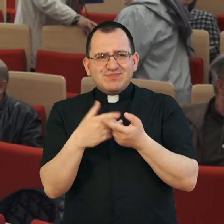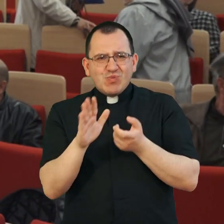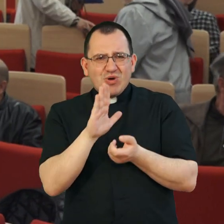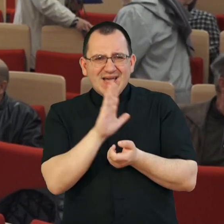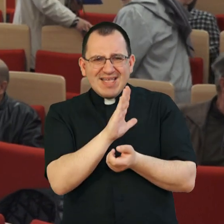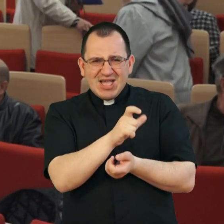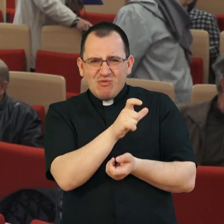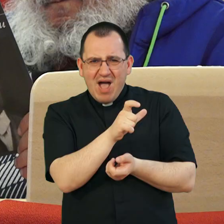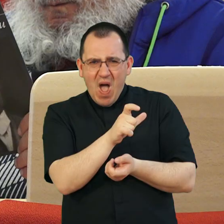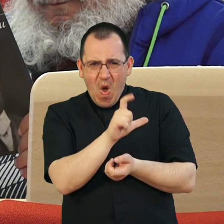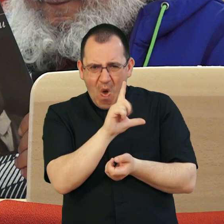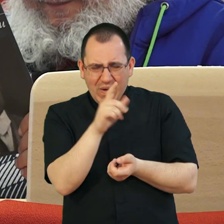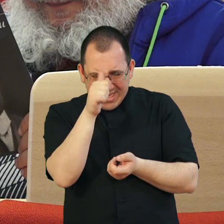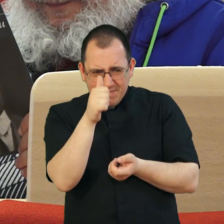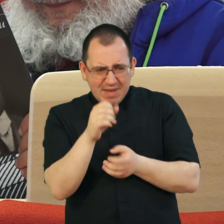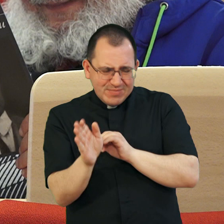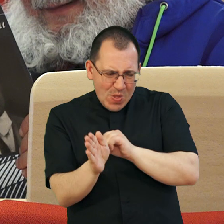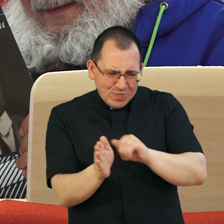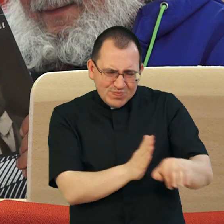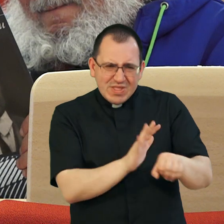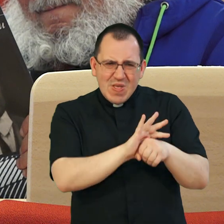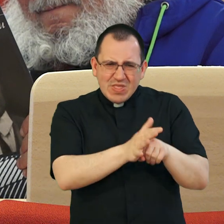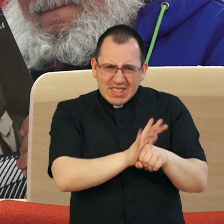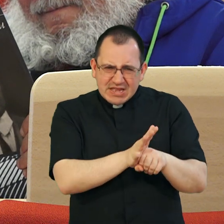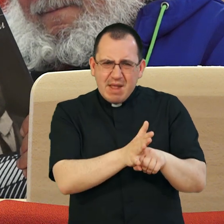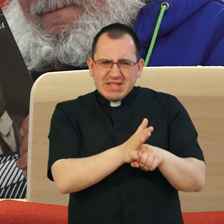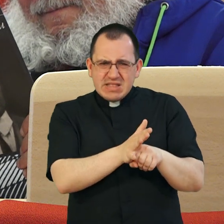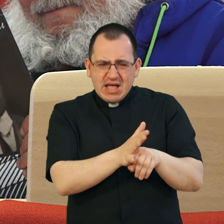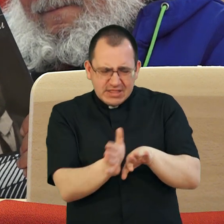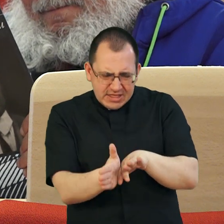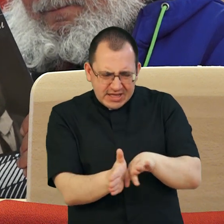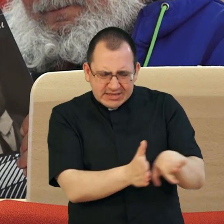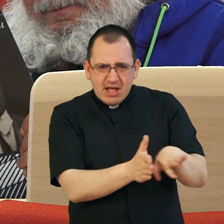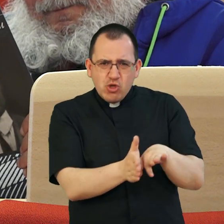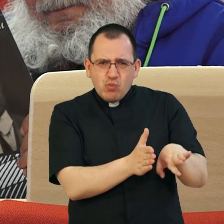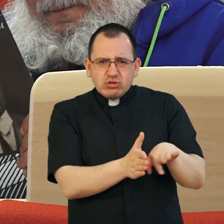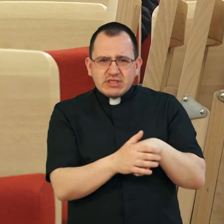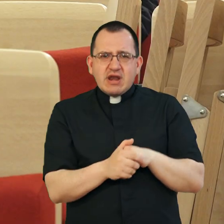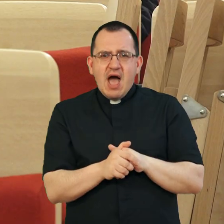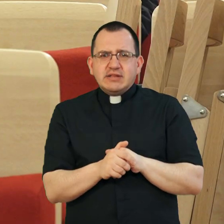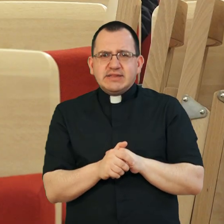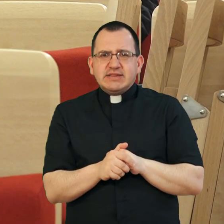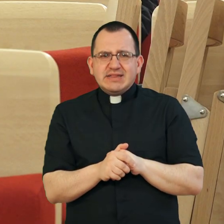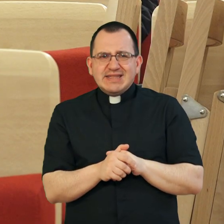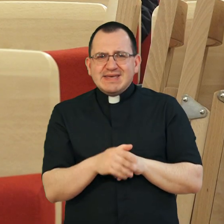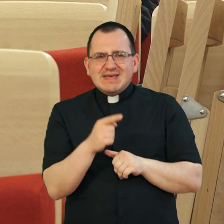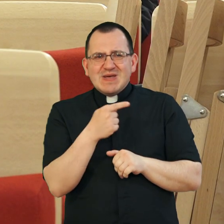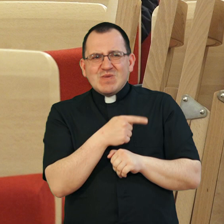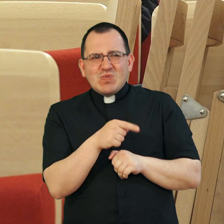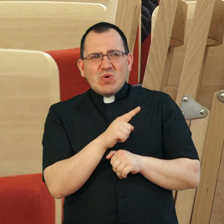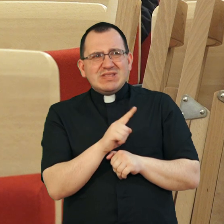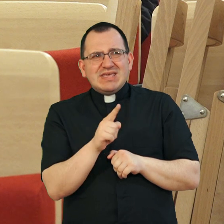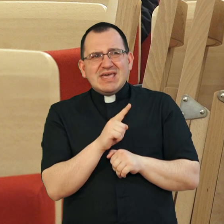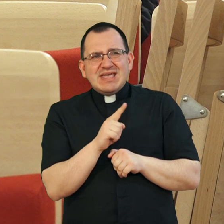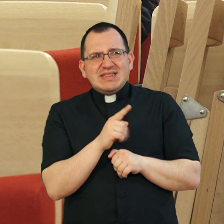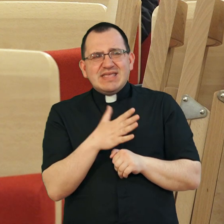dosta zapostavljeno. Spada među one hrvatske književnike, pisce, stvaravce koji nisu bili